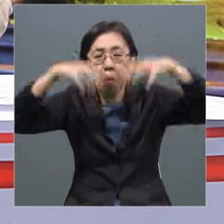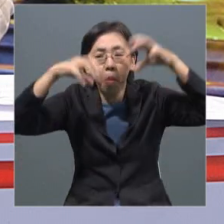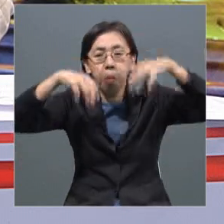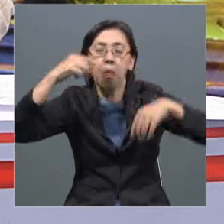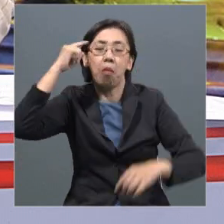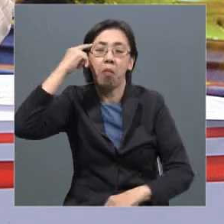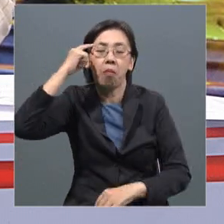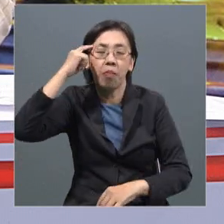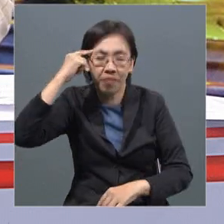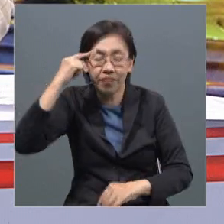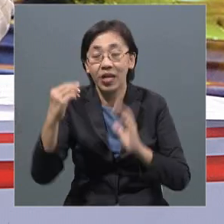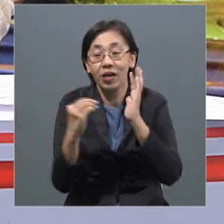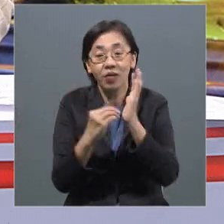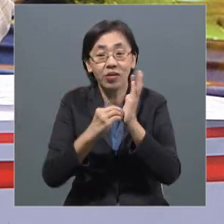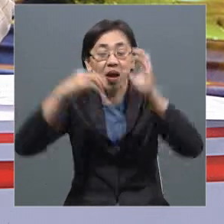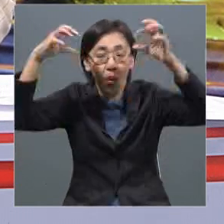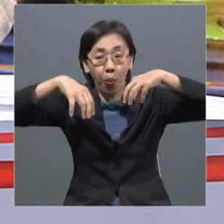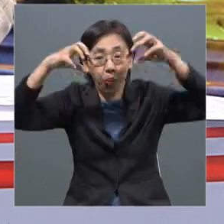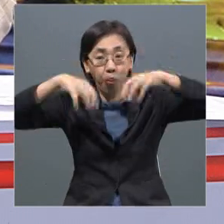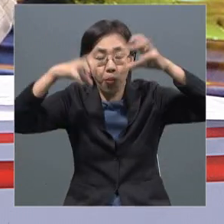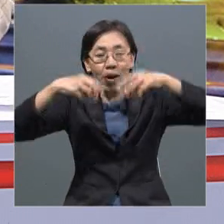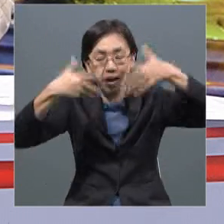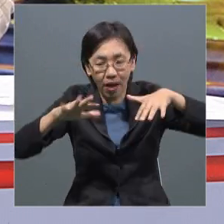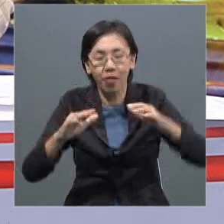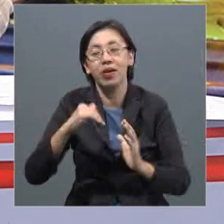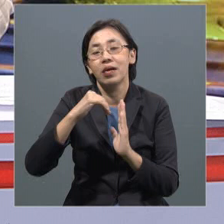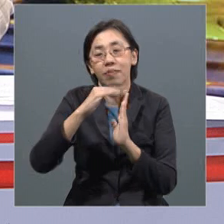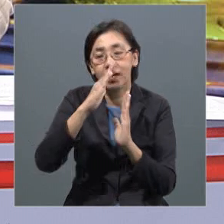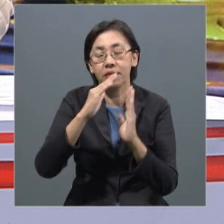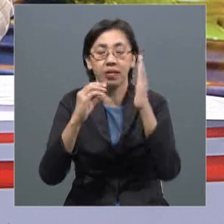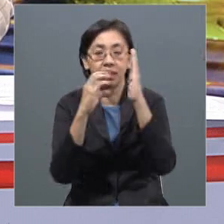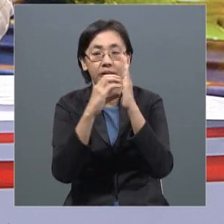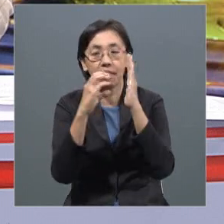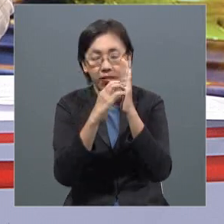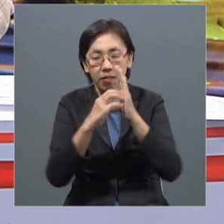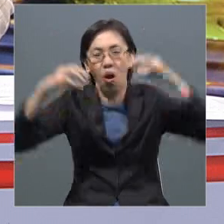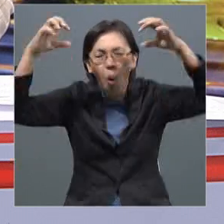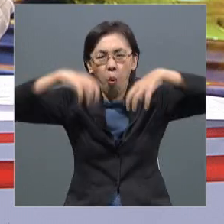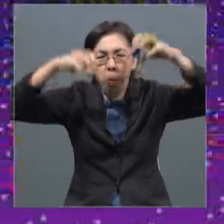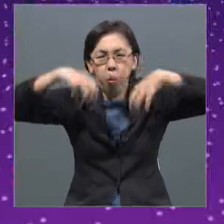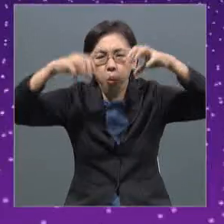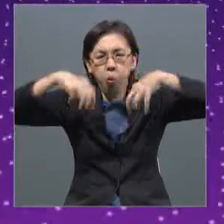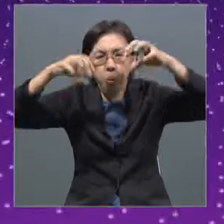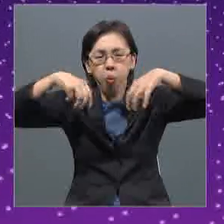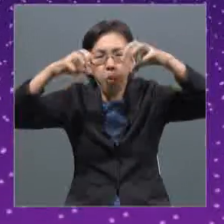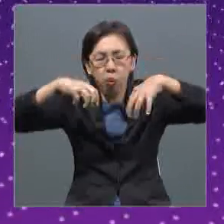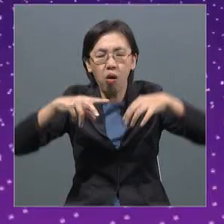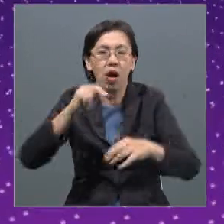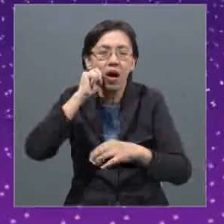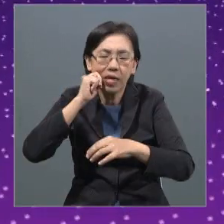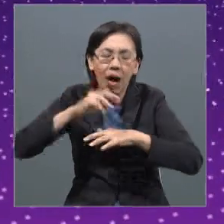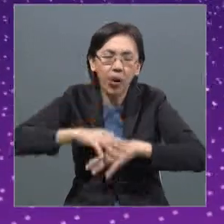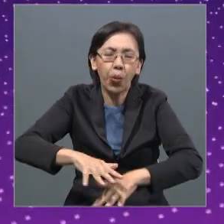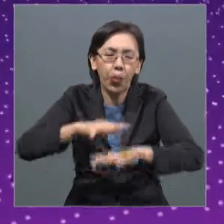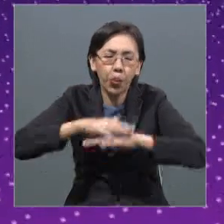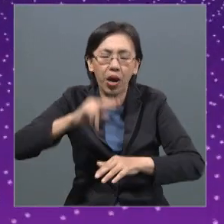งานนะคะนอกเหนือจากพื้นที่กรุงเทพมหานครแล้วในภาคเหนือภาคกลางนะคะฝนที่ตกมาต่อเนื่องก็ทำให้ปริมาณน้ำสะสมใน